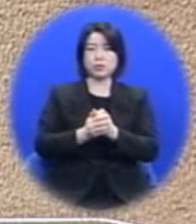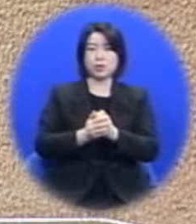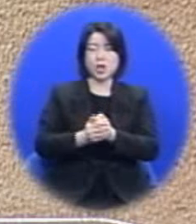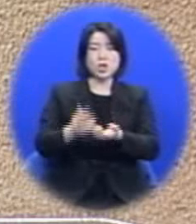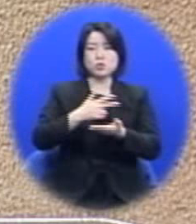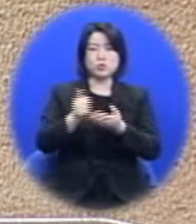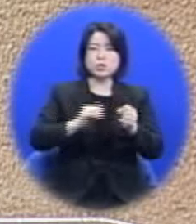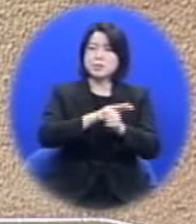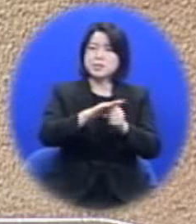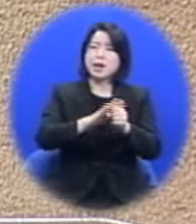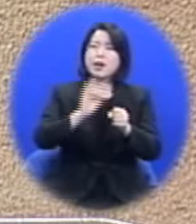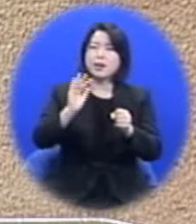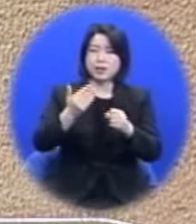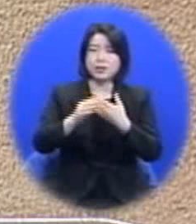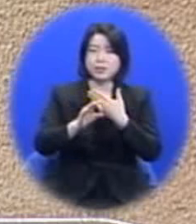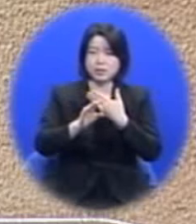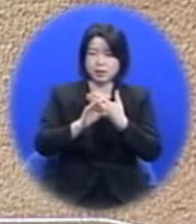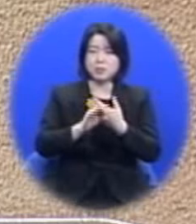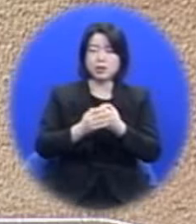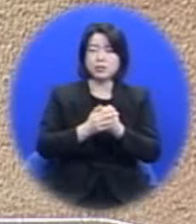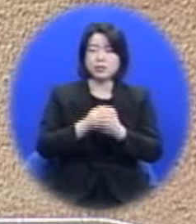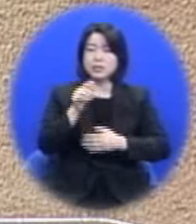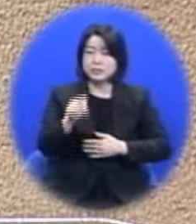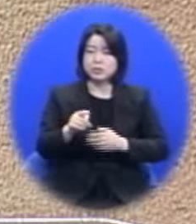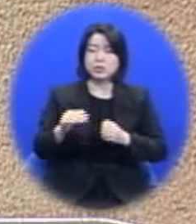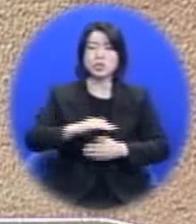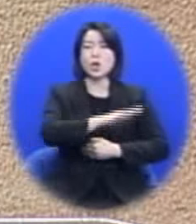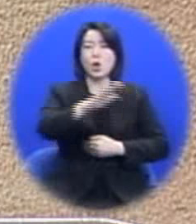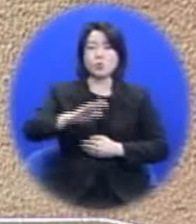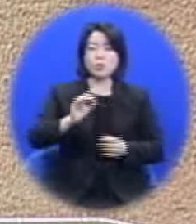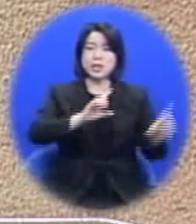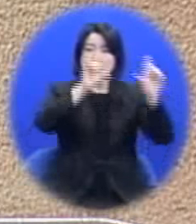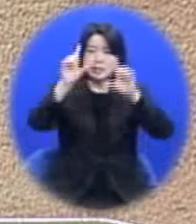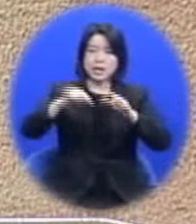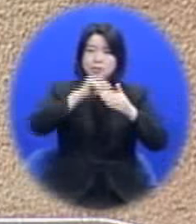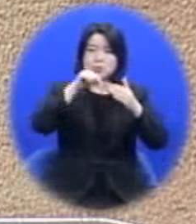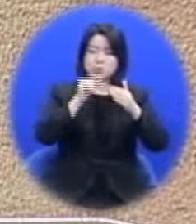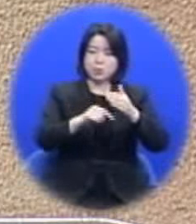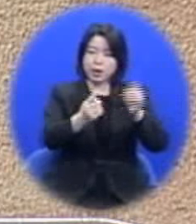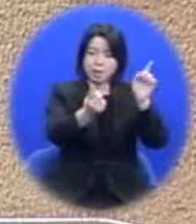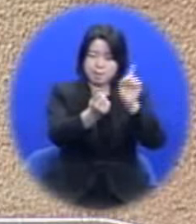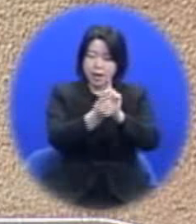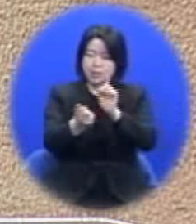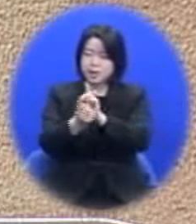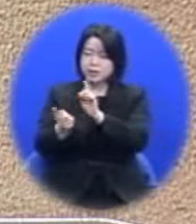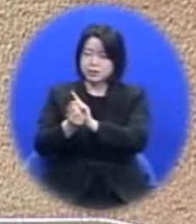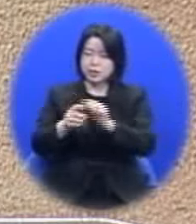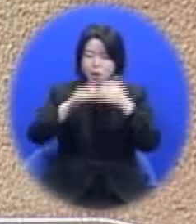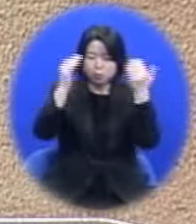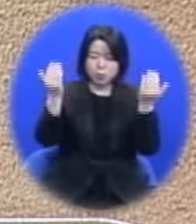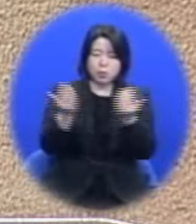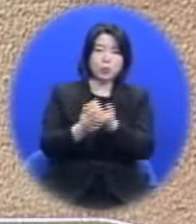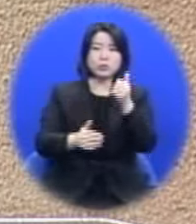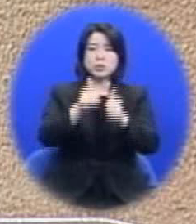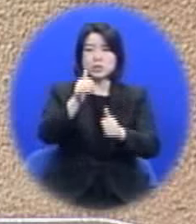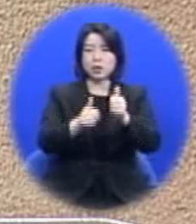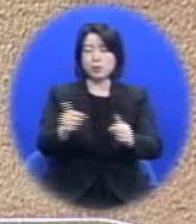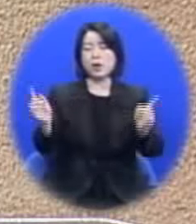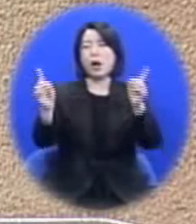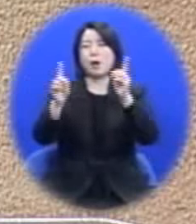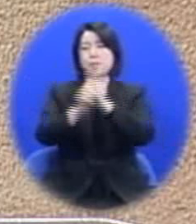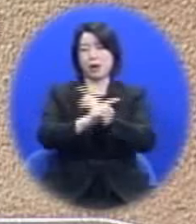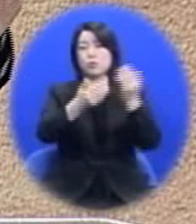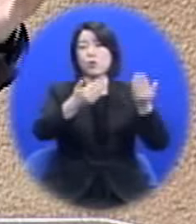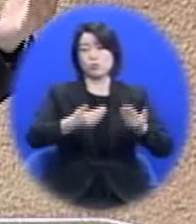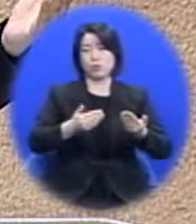주님을 사랑하게 되는 것이요. 우리의 삶 속에 부딪히는 모든 시험을 다 바꿔 놓아요.